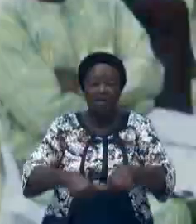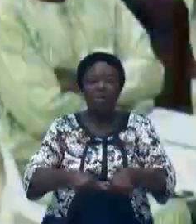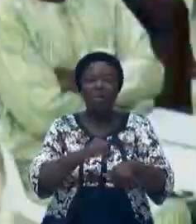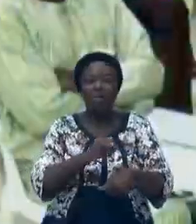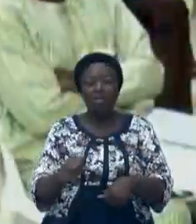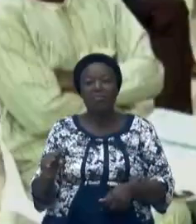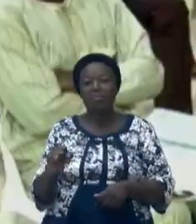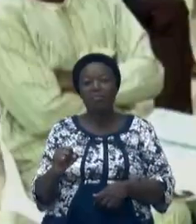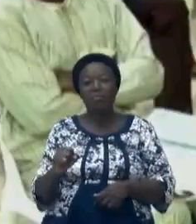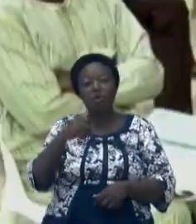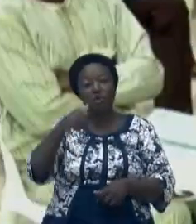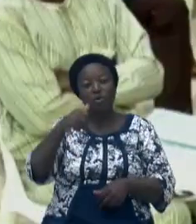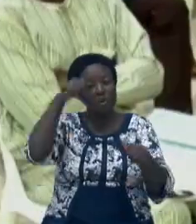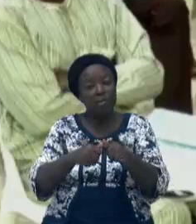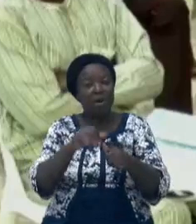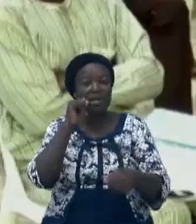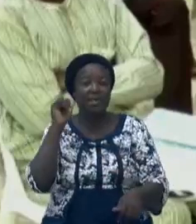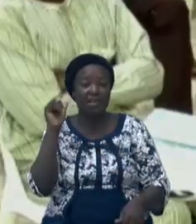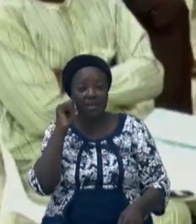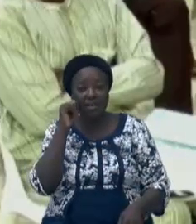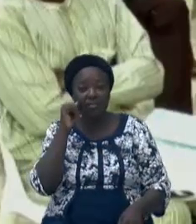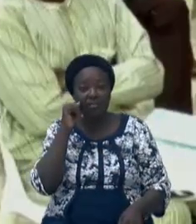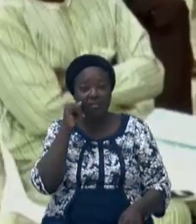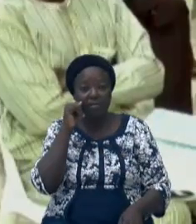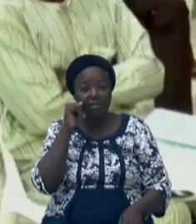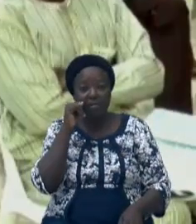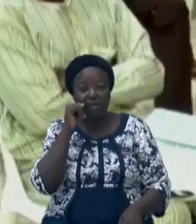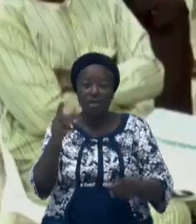qui demeure lancions qui demeure